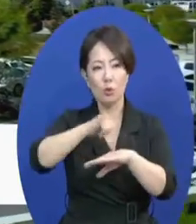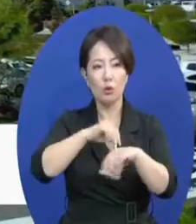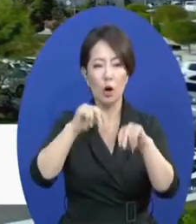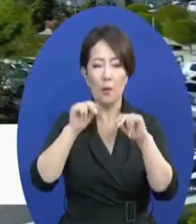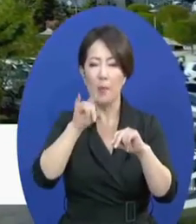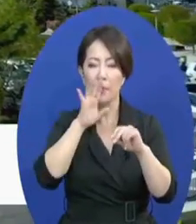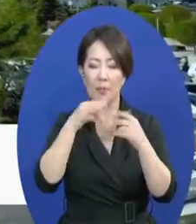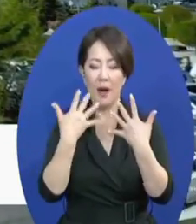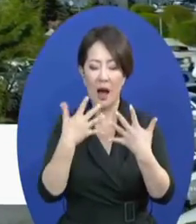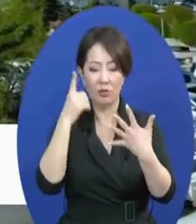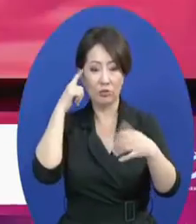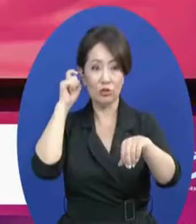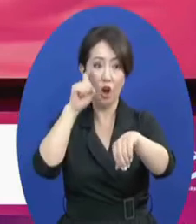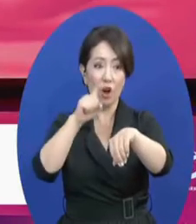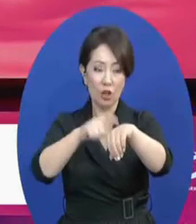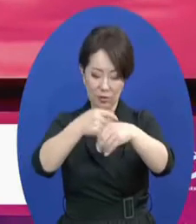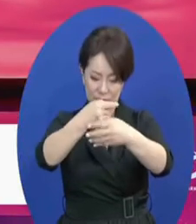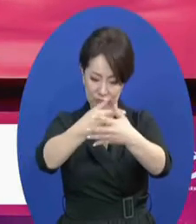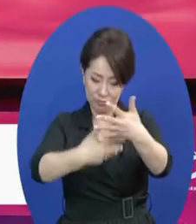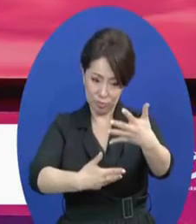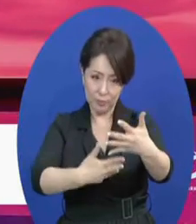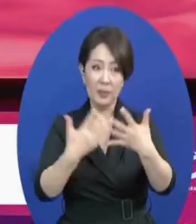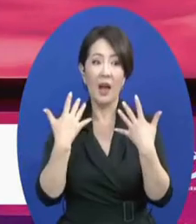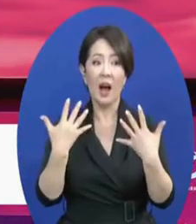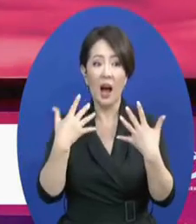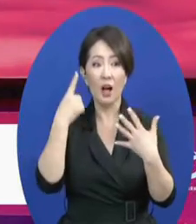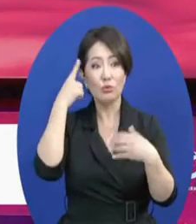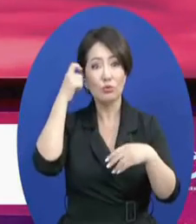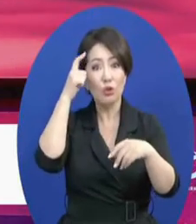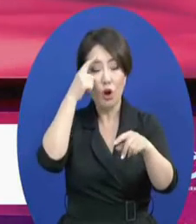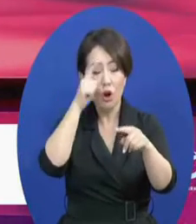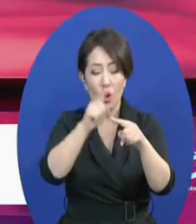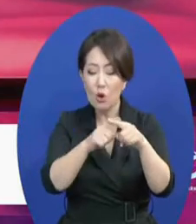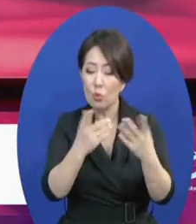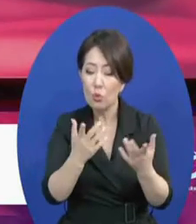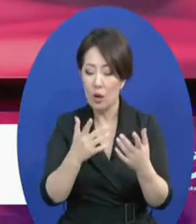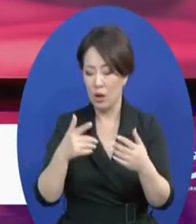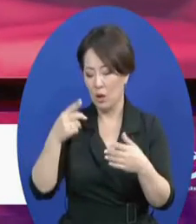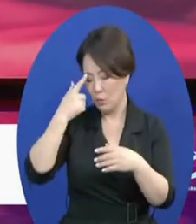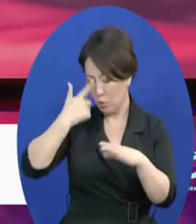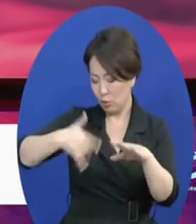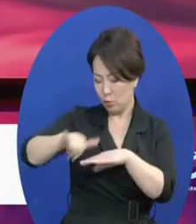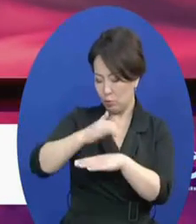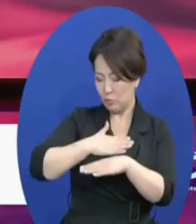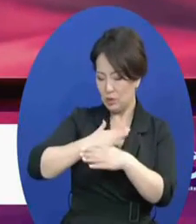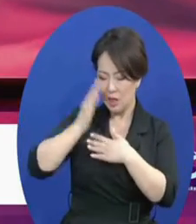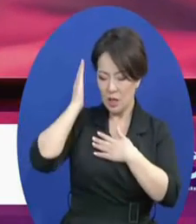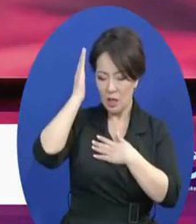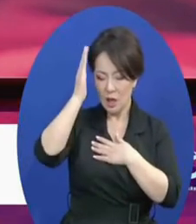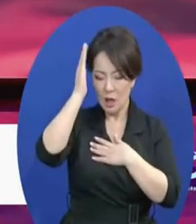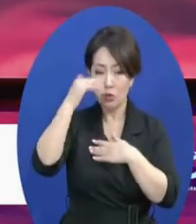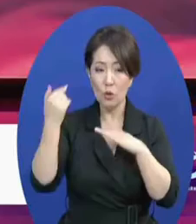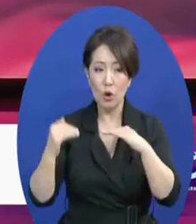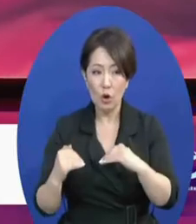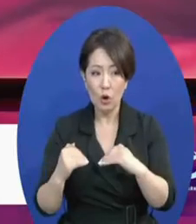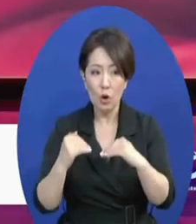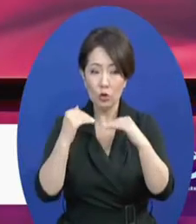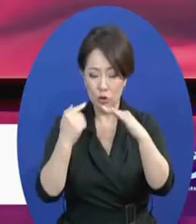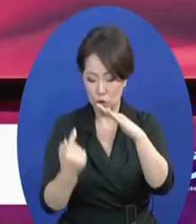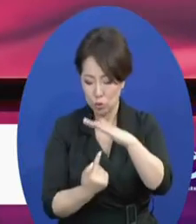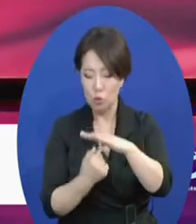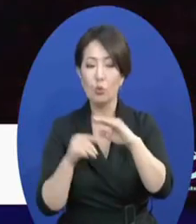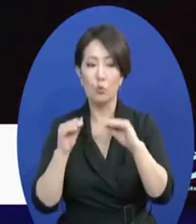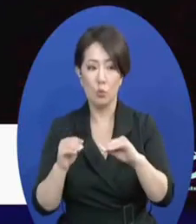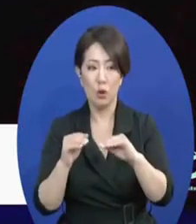аруң зорилтыйг дэвшүүлж байна. Эдгээр аруң зорилтыйн өсорний маан хочим-хочин хүүгжіл дэвшлэйн үндэс сөөр болонгадыг